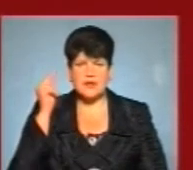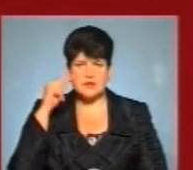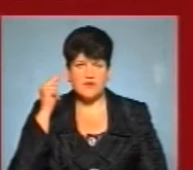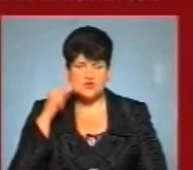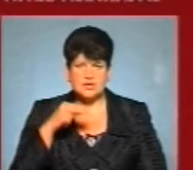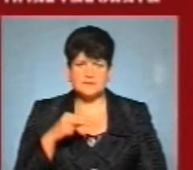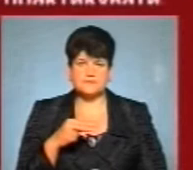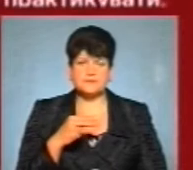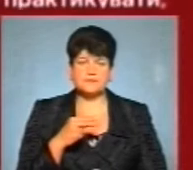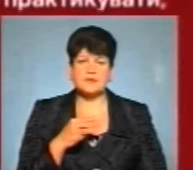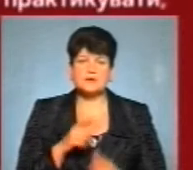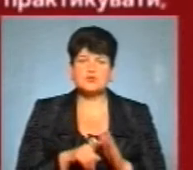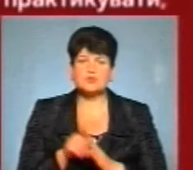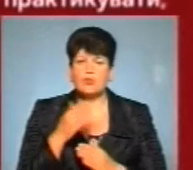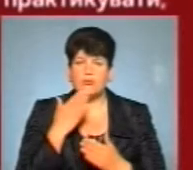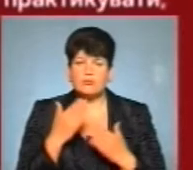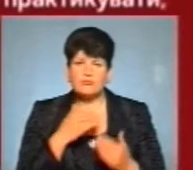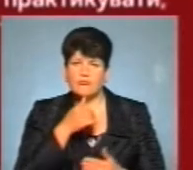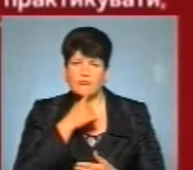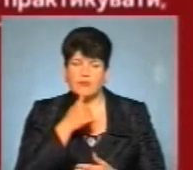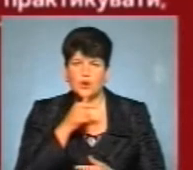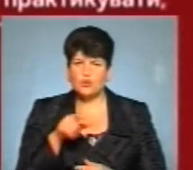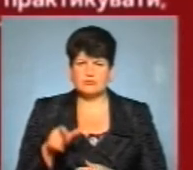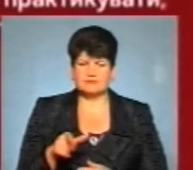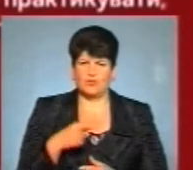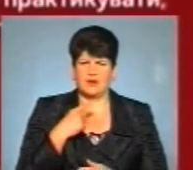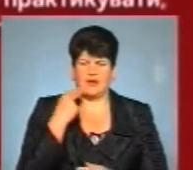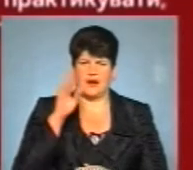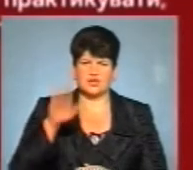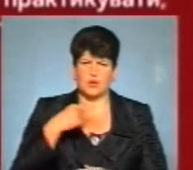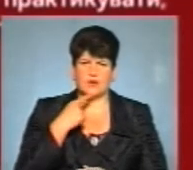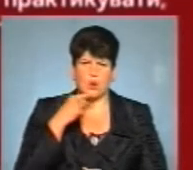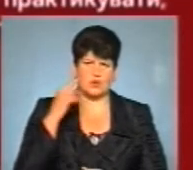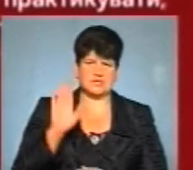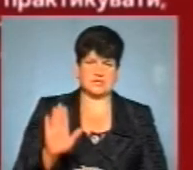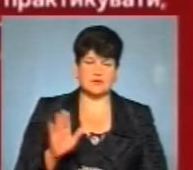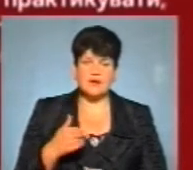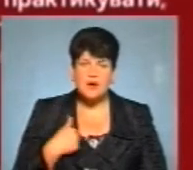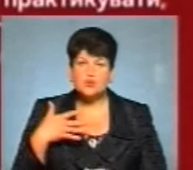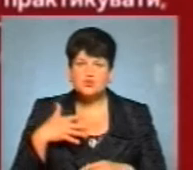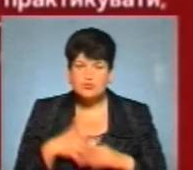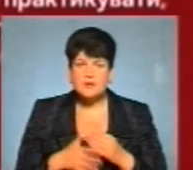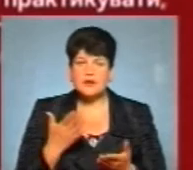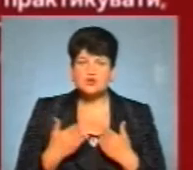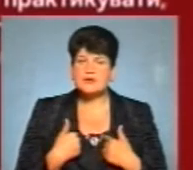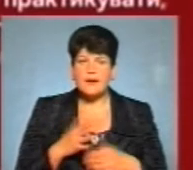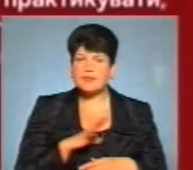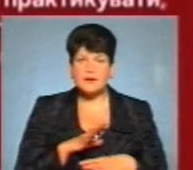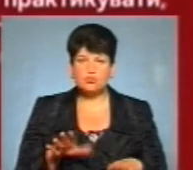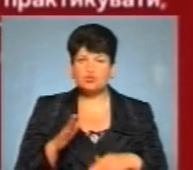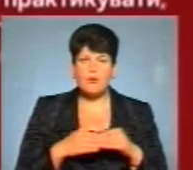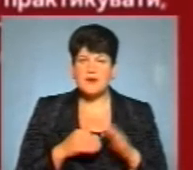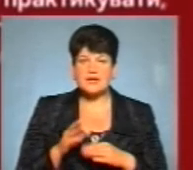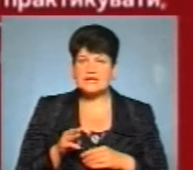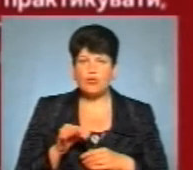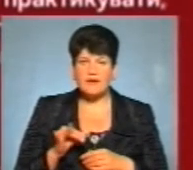просто питала. Спочатку не виходило, люди говорили, що говори краще російською, але я розуміла, що якщо я не буду практикувати,